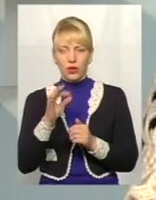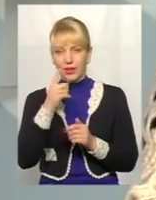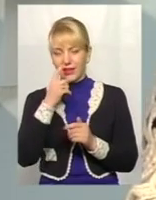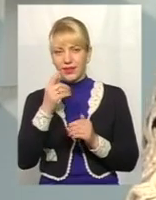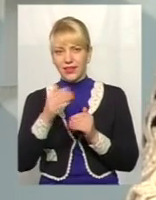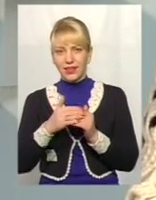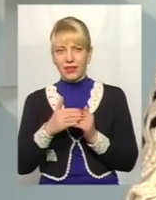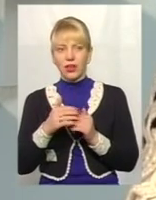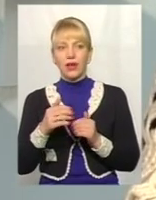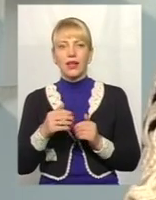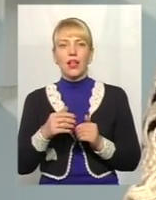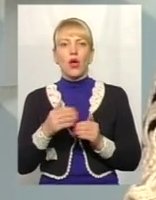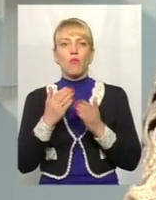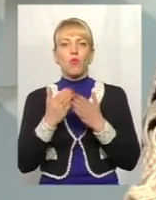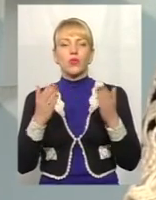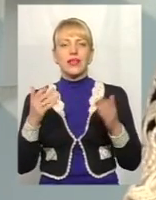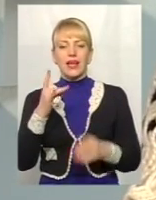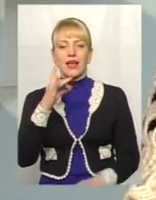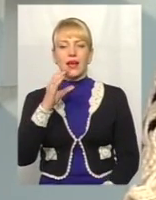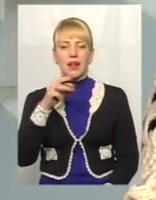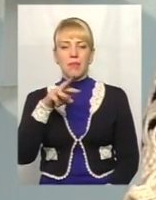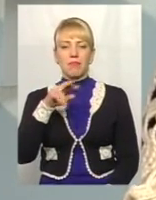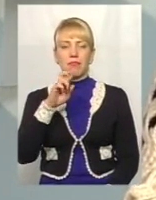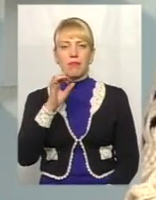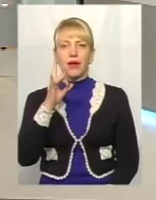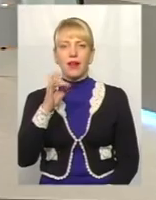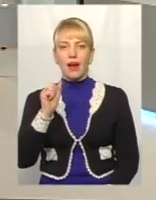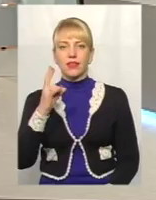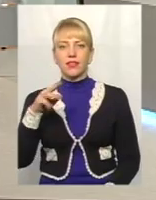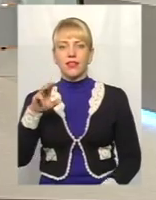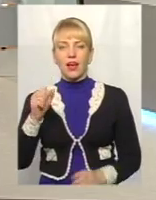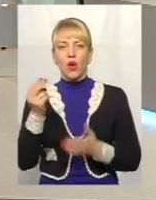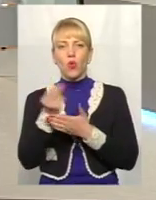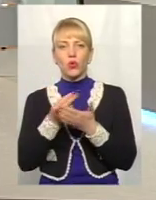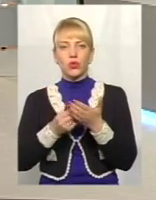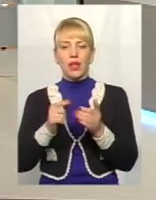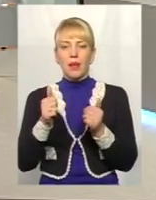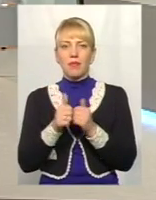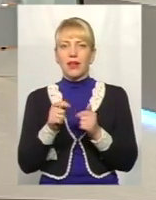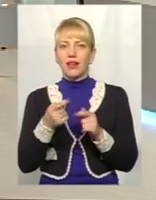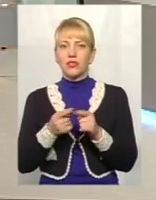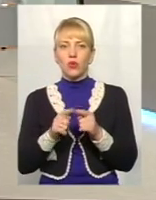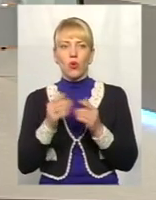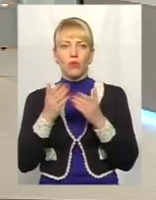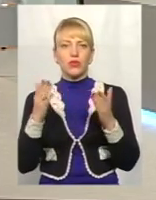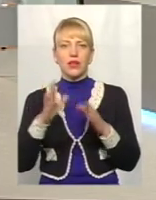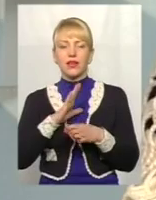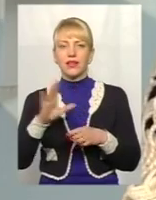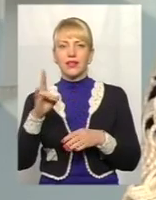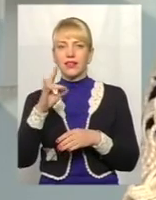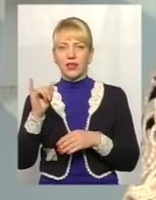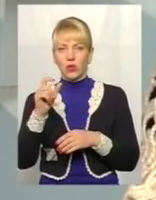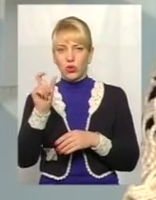недалеко, музей Рембрандта, художника. Біля цього музею не було жодної людини.